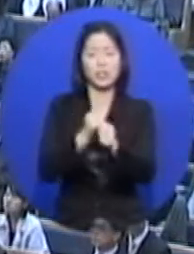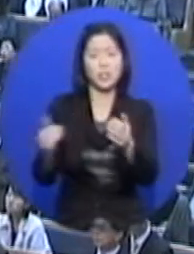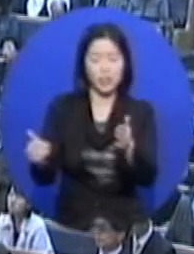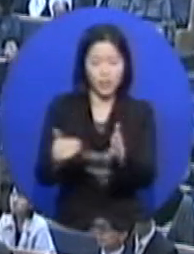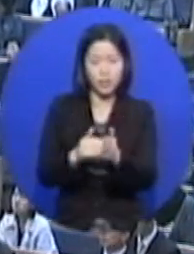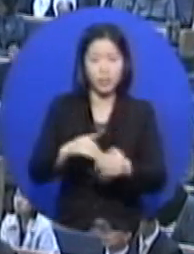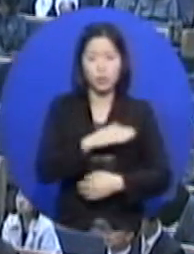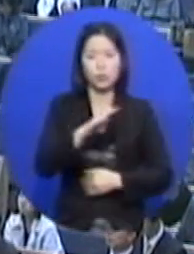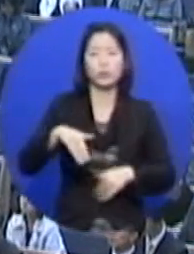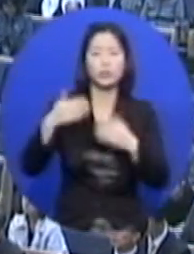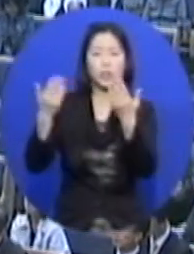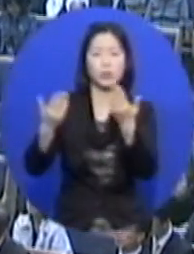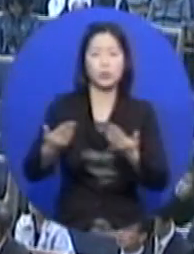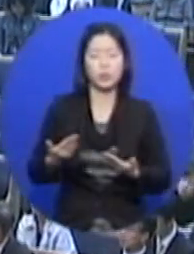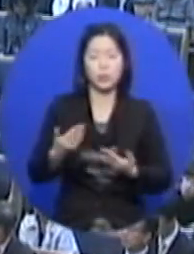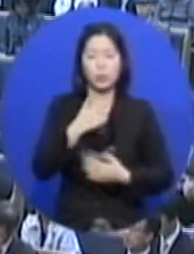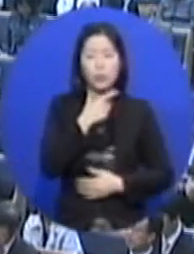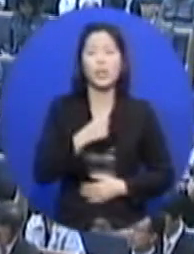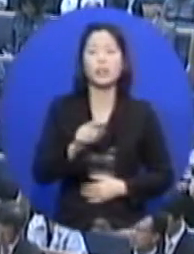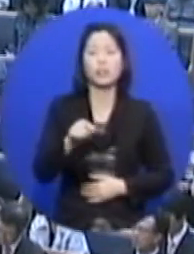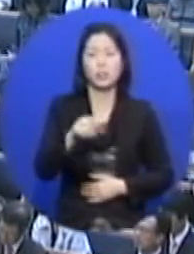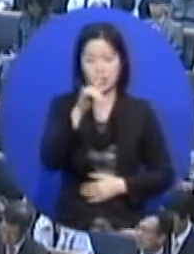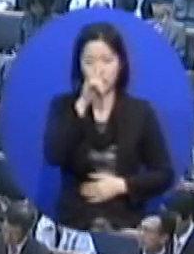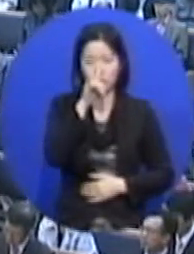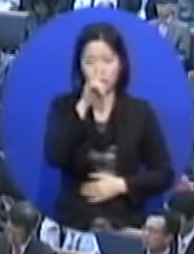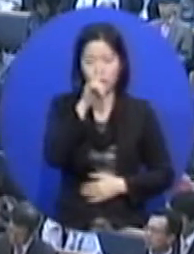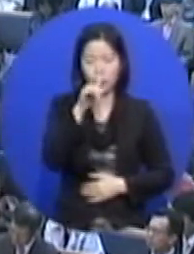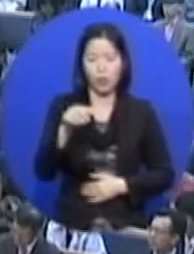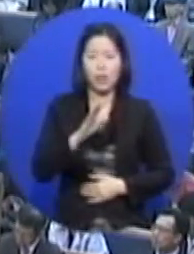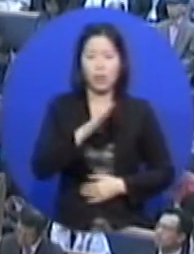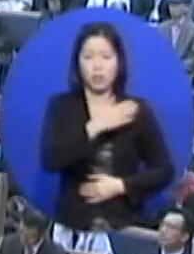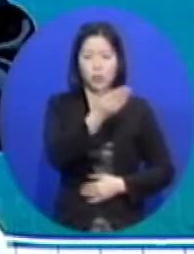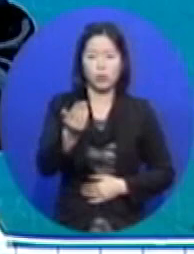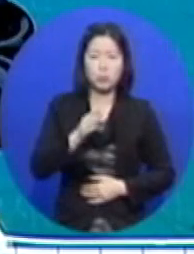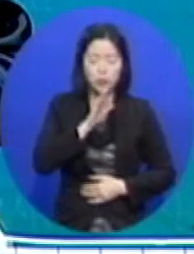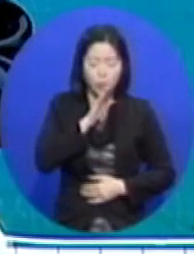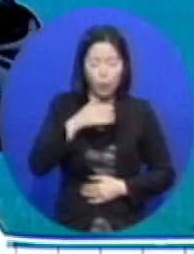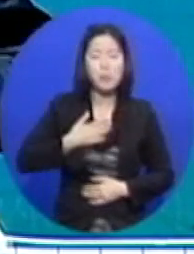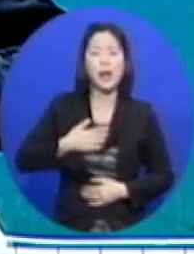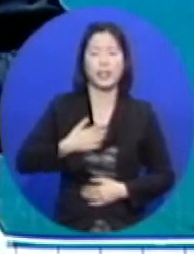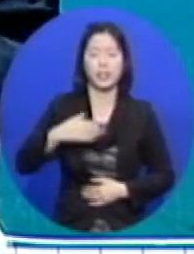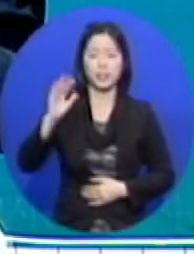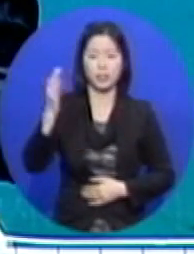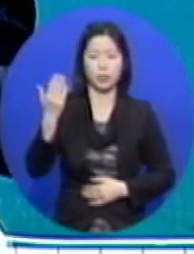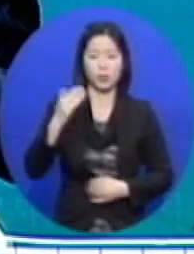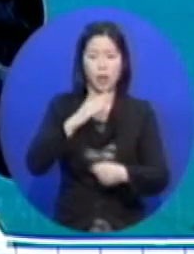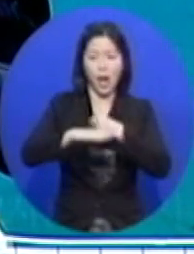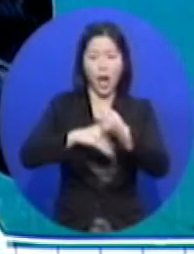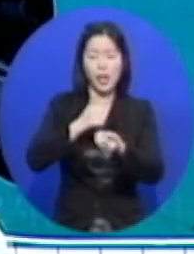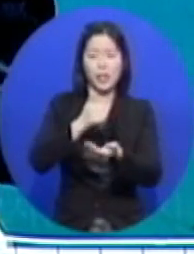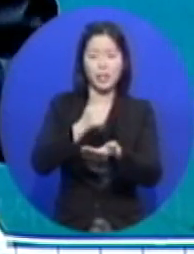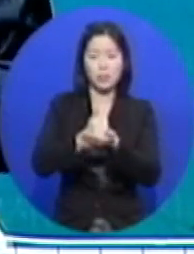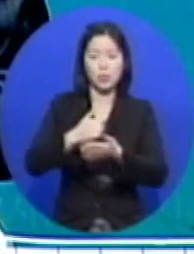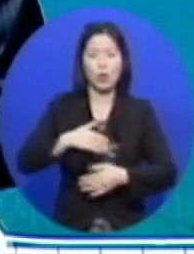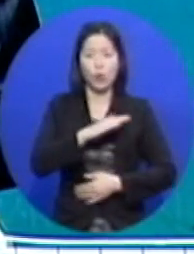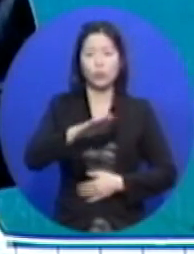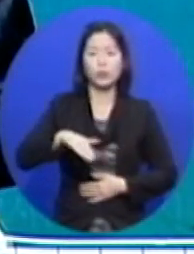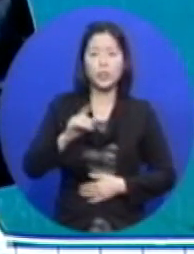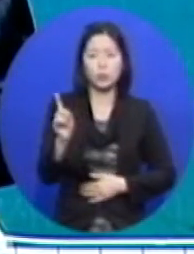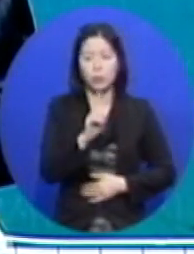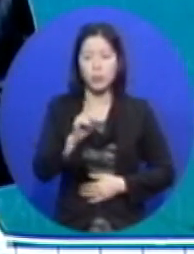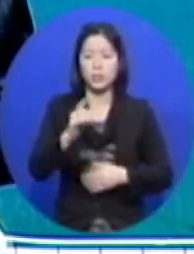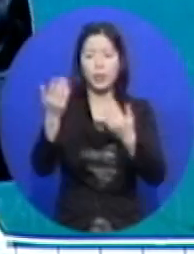하신 것이 있어요 여러분 이건 정말 알아야죠 하나님께서 도대체 우리에게 뭘